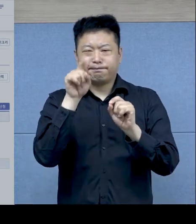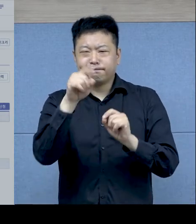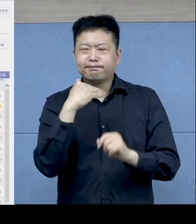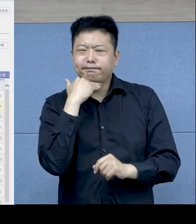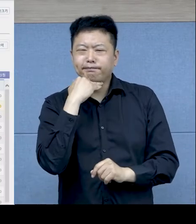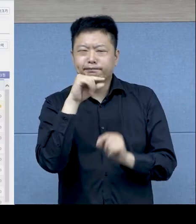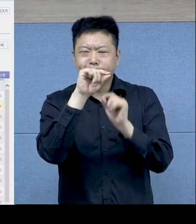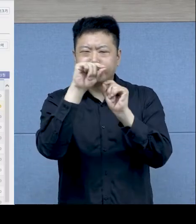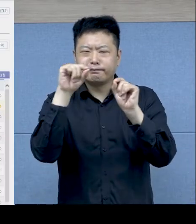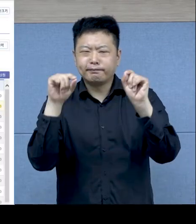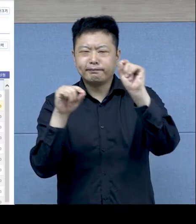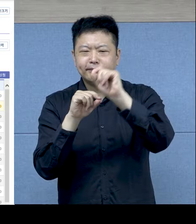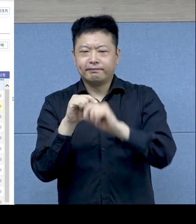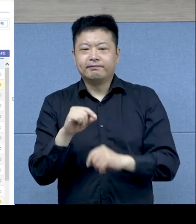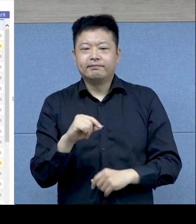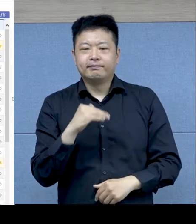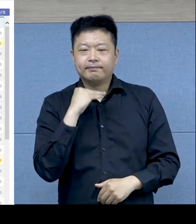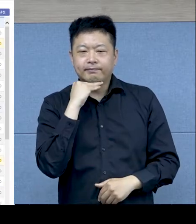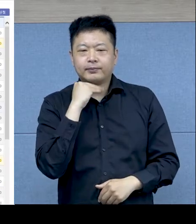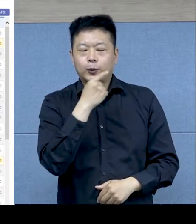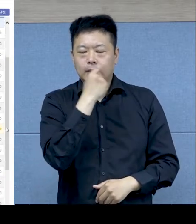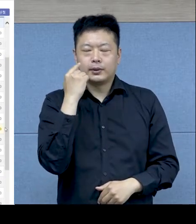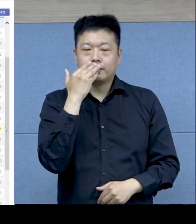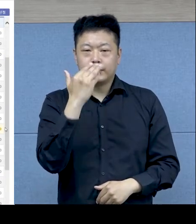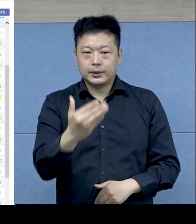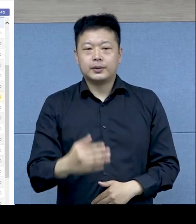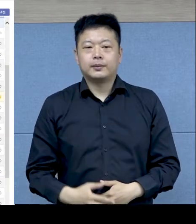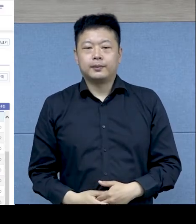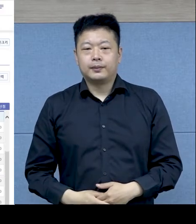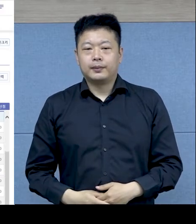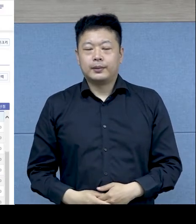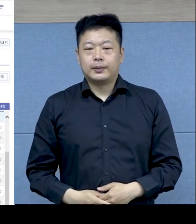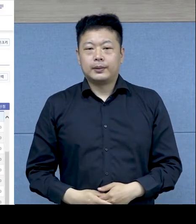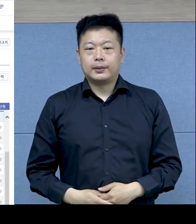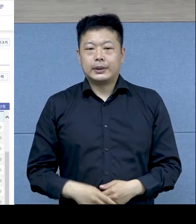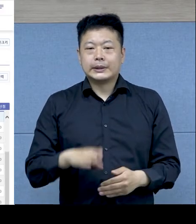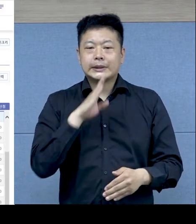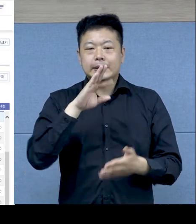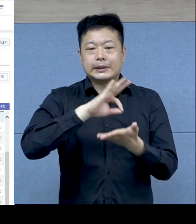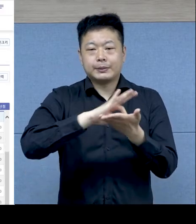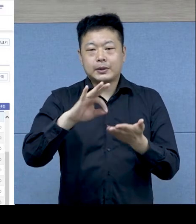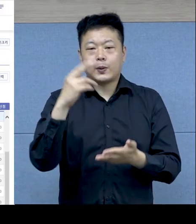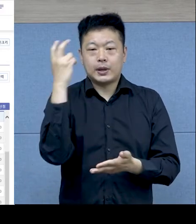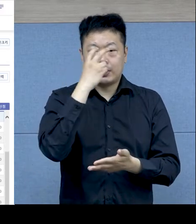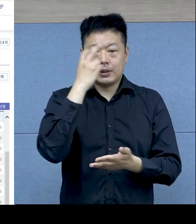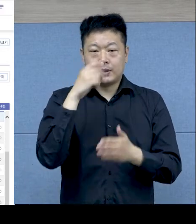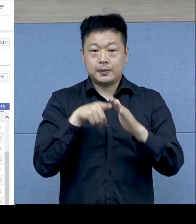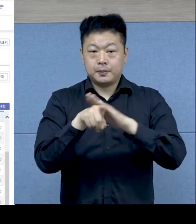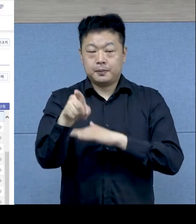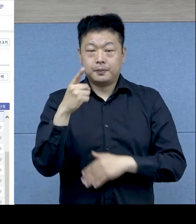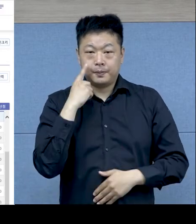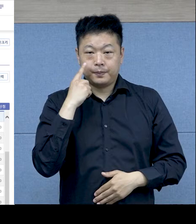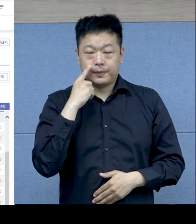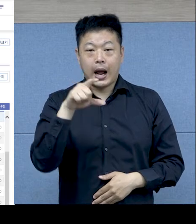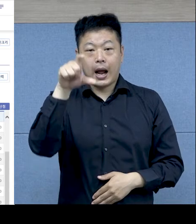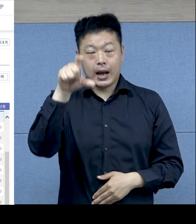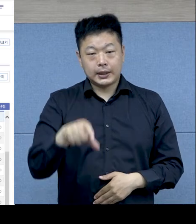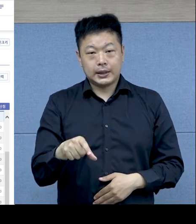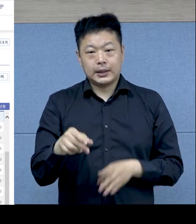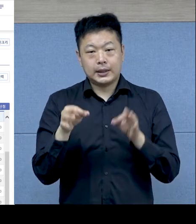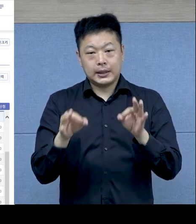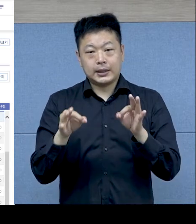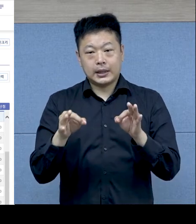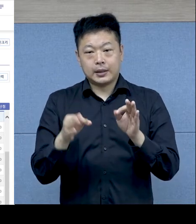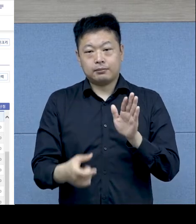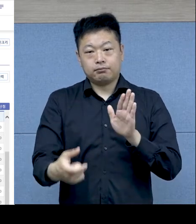느리네요. 네, 이렇게 확인하실 수 있고요. 그리고 집행관리로 들어가셔서 이제 카드와